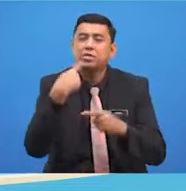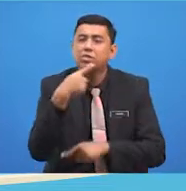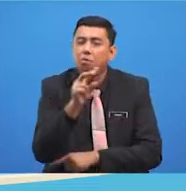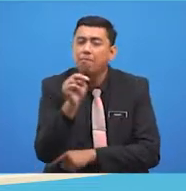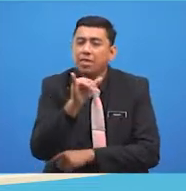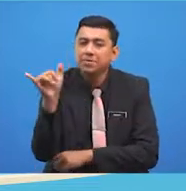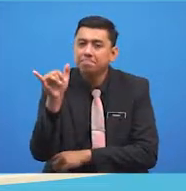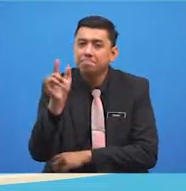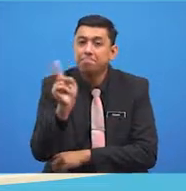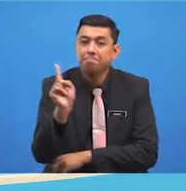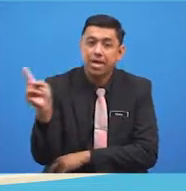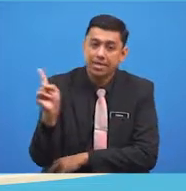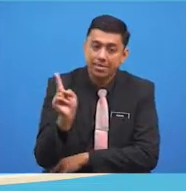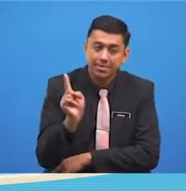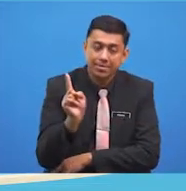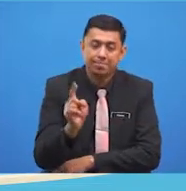jawapannya?